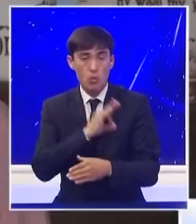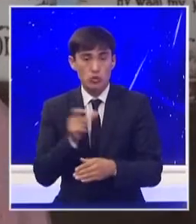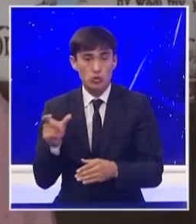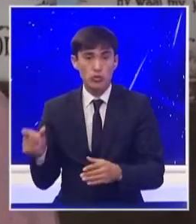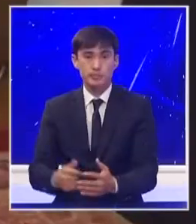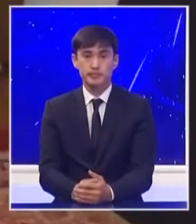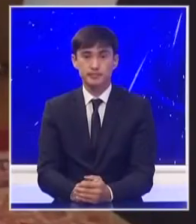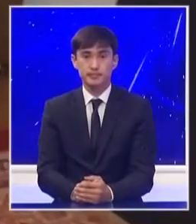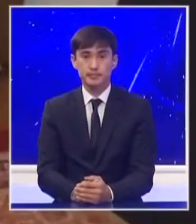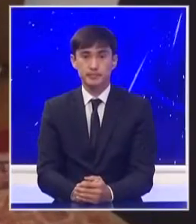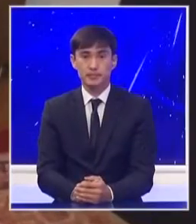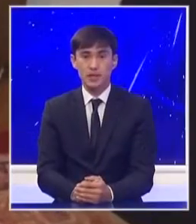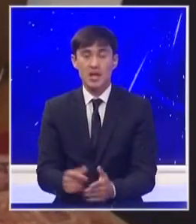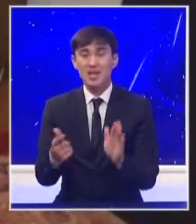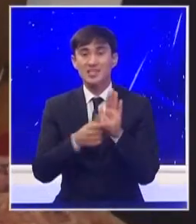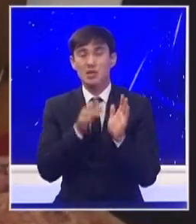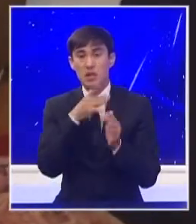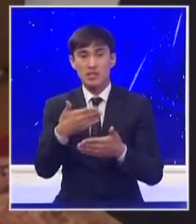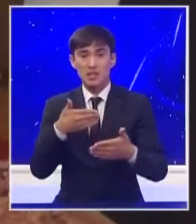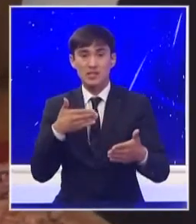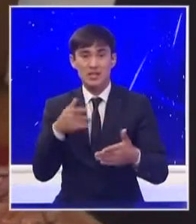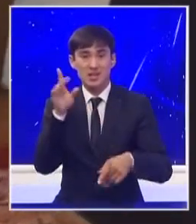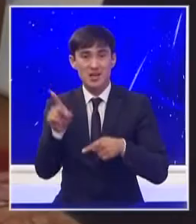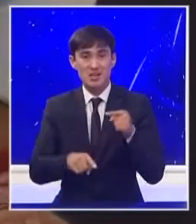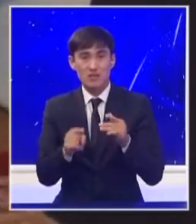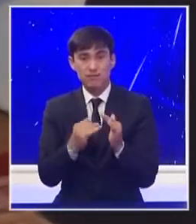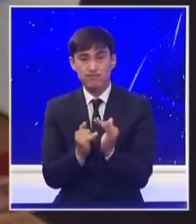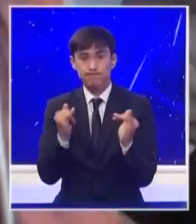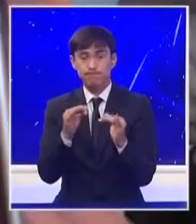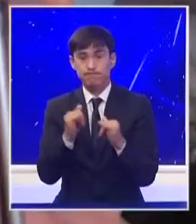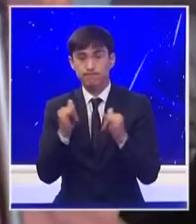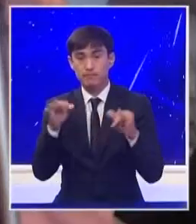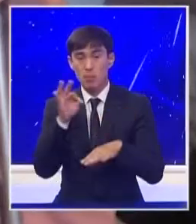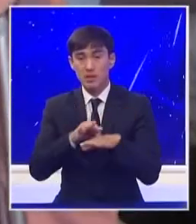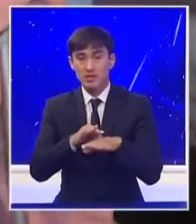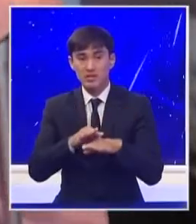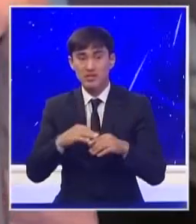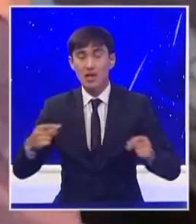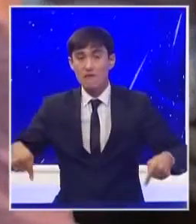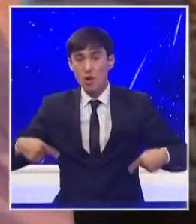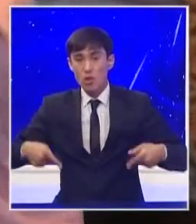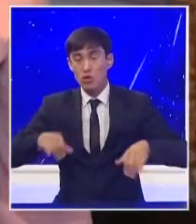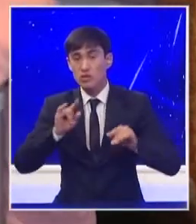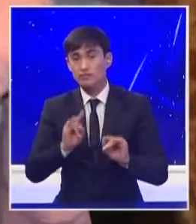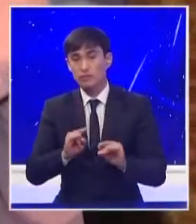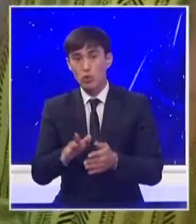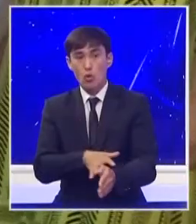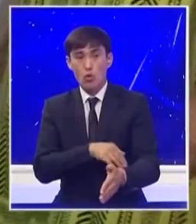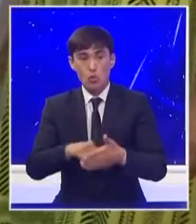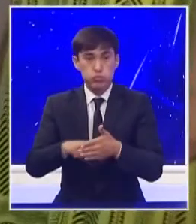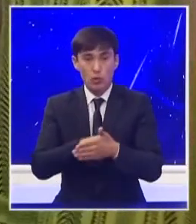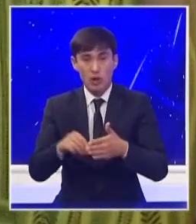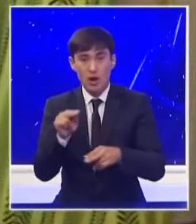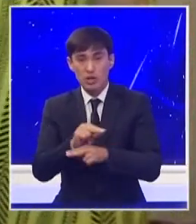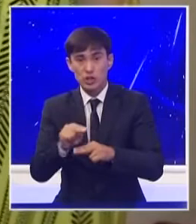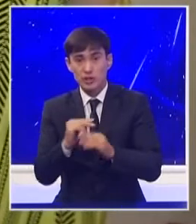людям. 7 лет назад из-за резкого обострения болезни Алтынай была прикована к инвалидному креслу. Но долгое и упорное лечение